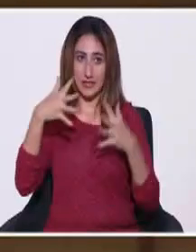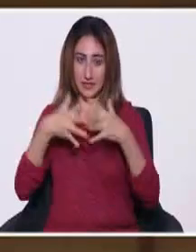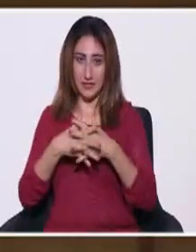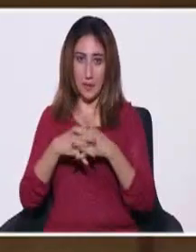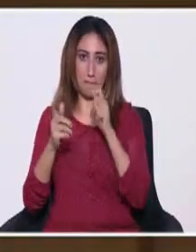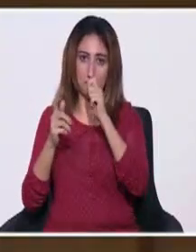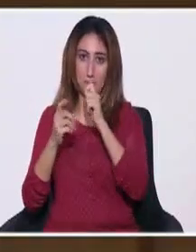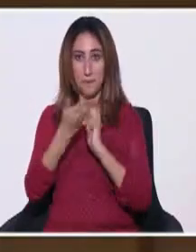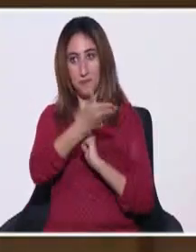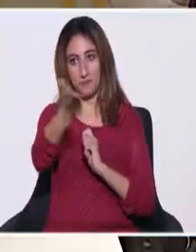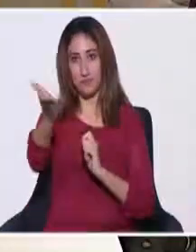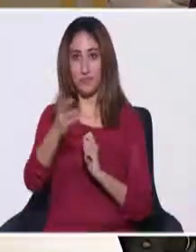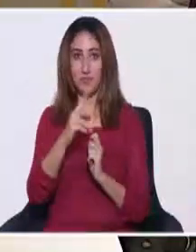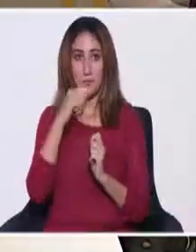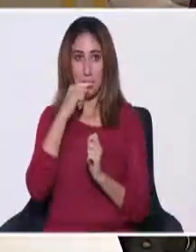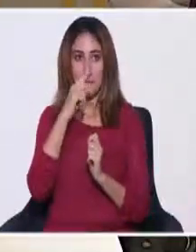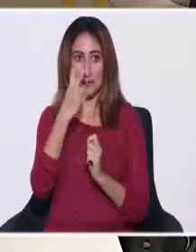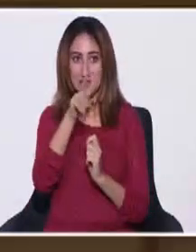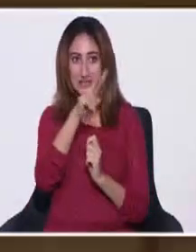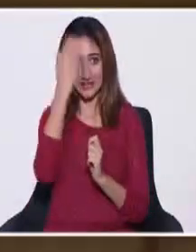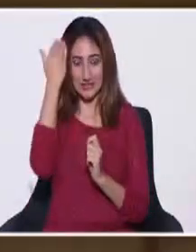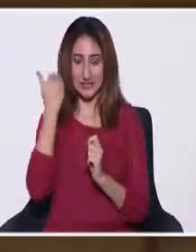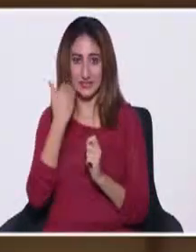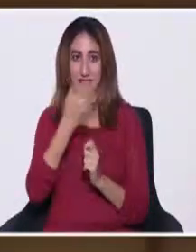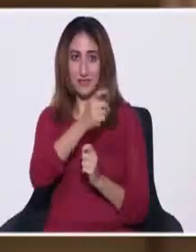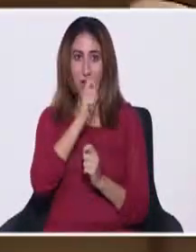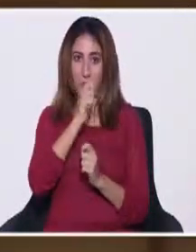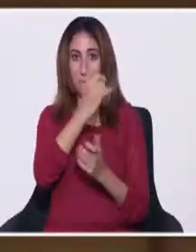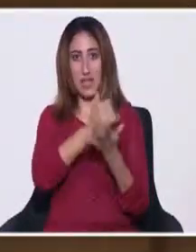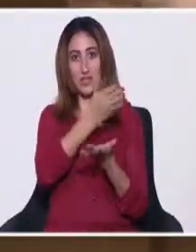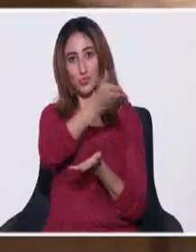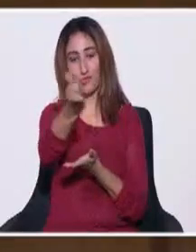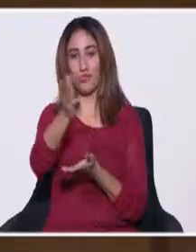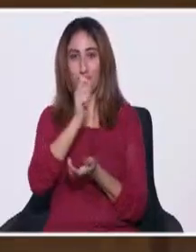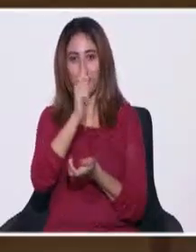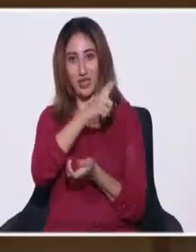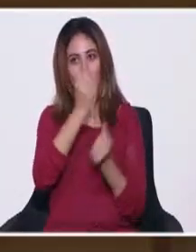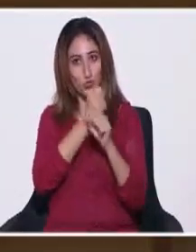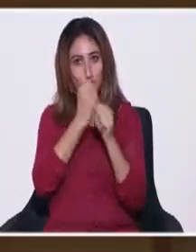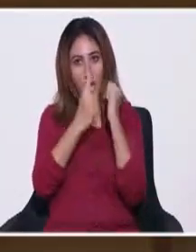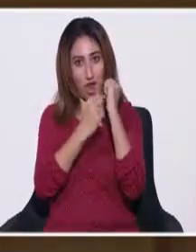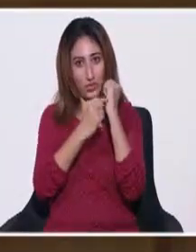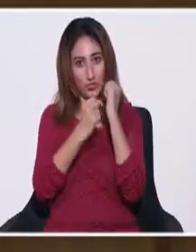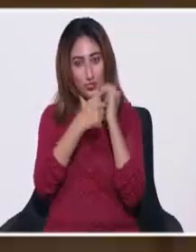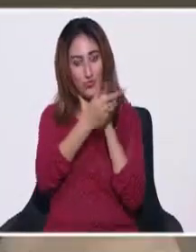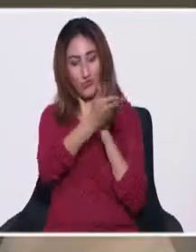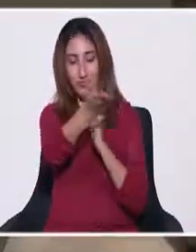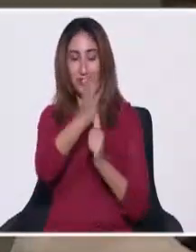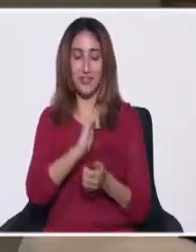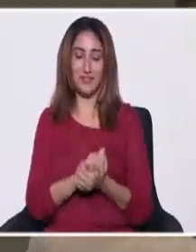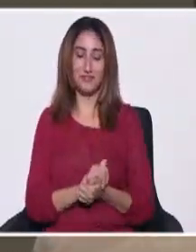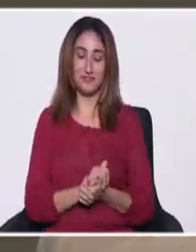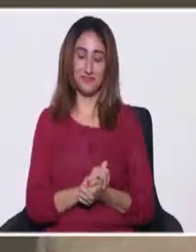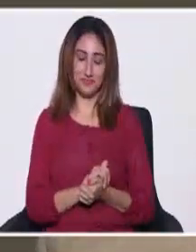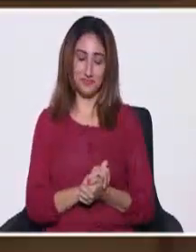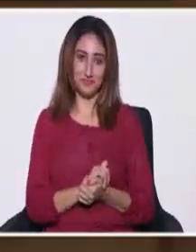الفقره مع الاعزاء اللي منورينا. اسمح لي اترك لك الميكروفون الان تدير الحوار معاهم وانا هشارك معاك يعني. لا ده يشرفني.